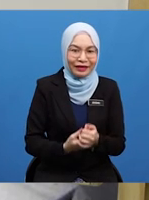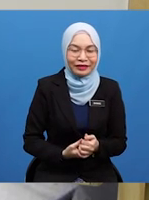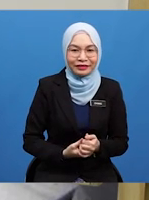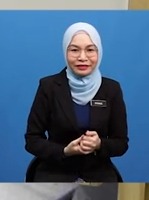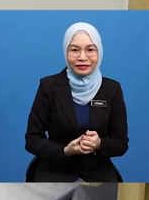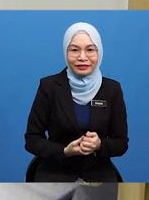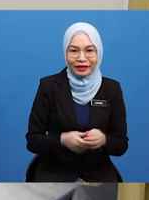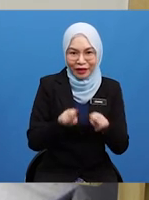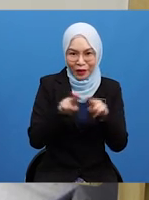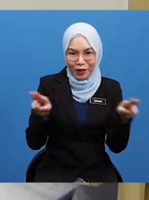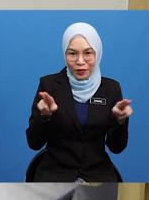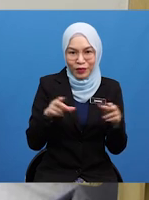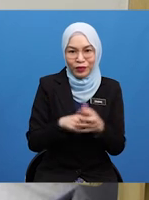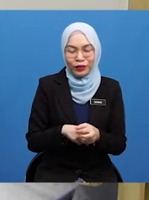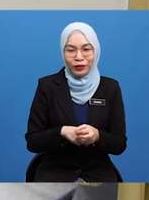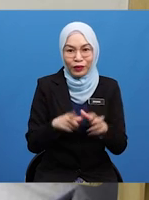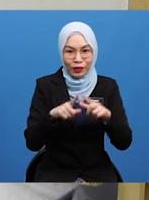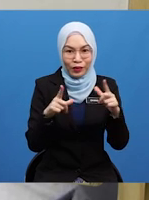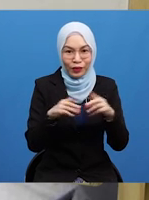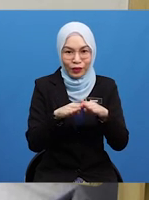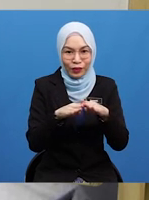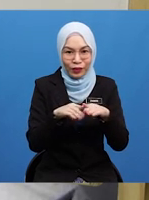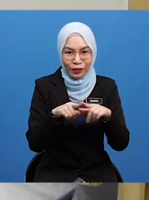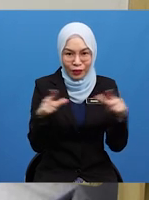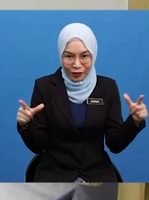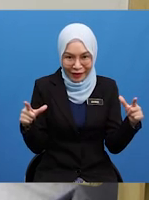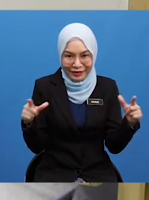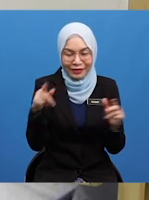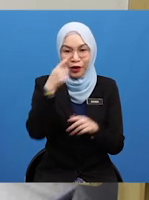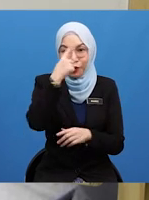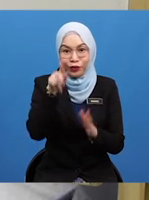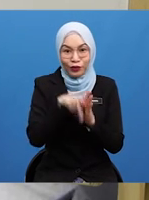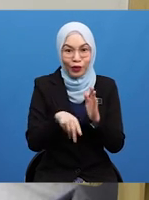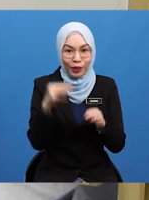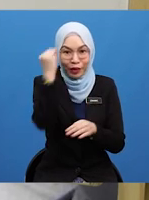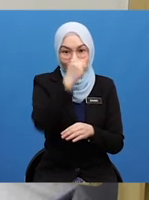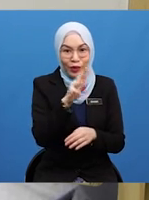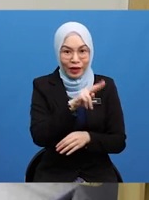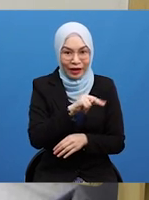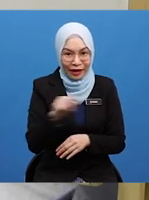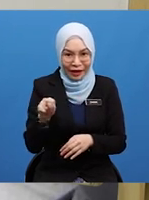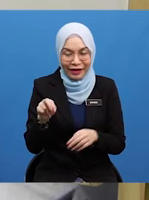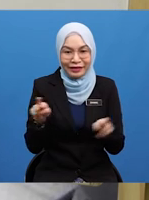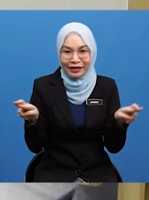bagi permukaan yang sekata adalah mudah apabila kita menggunakan